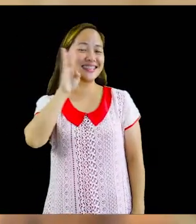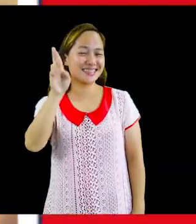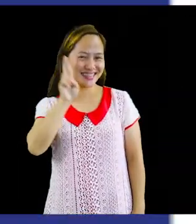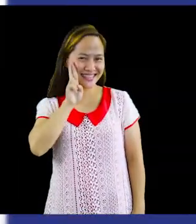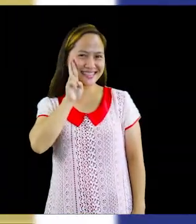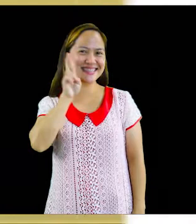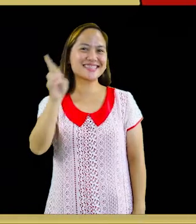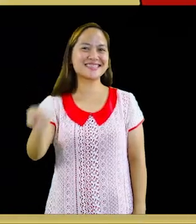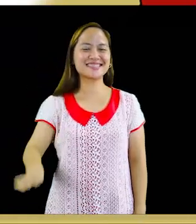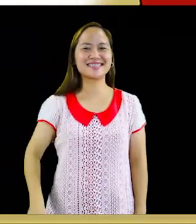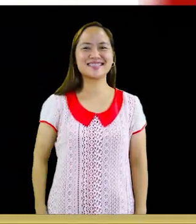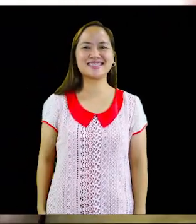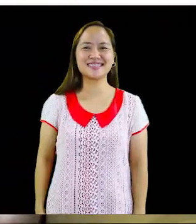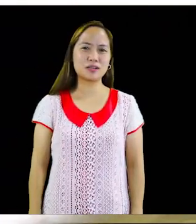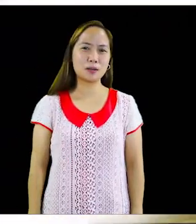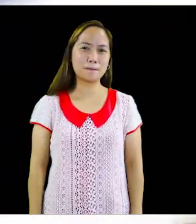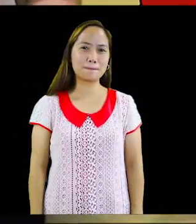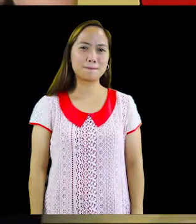Rivera.